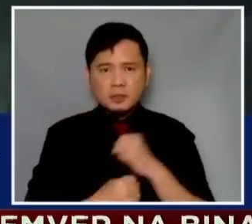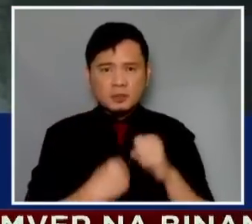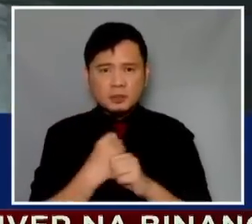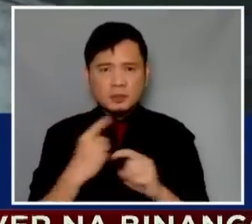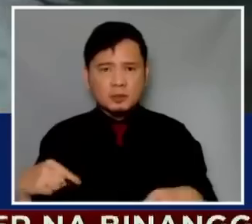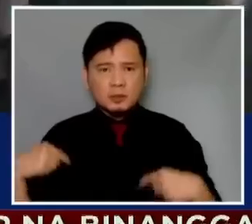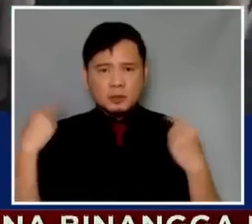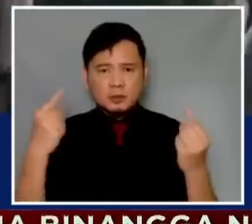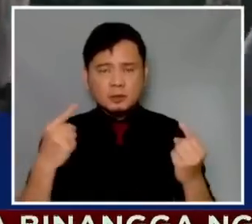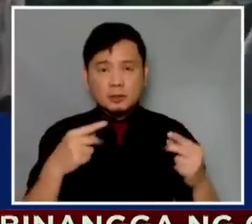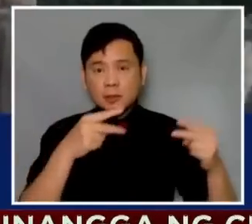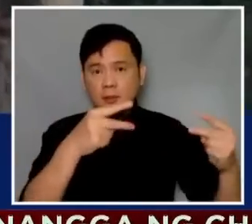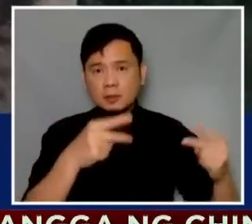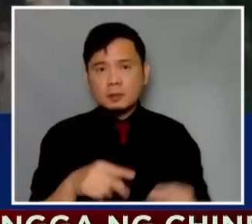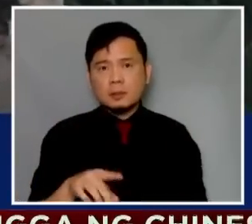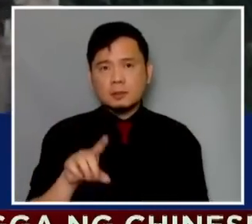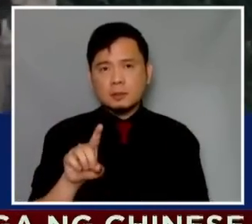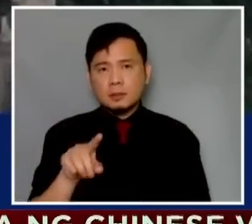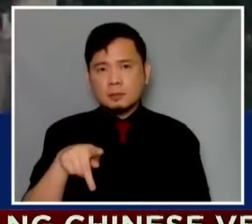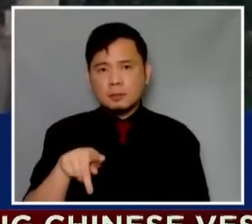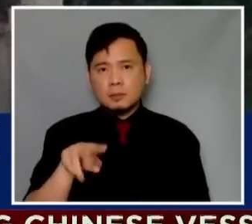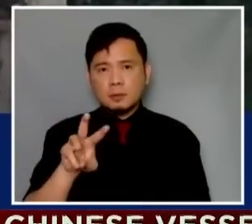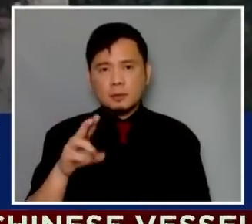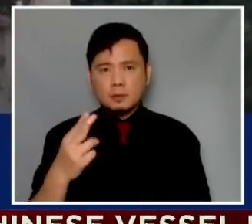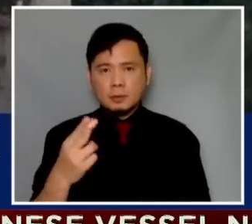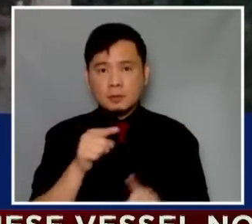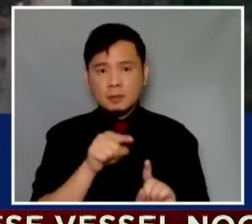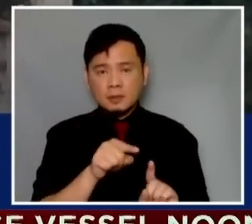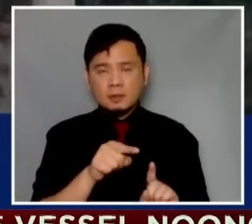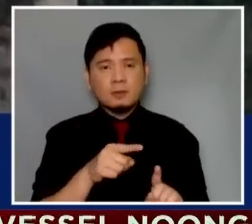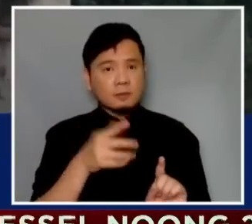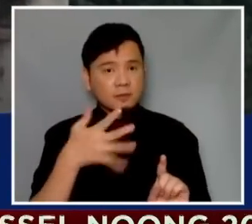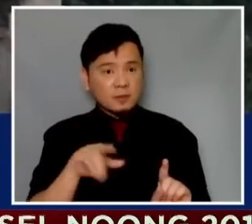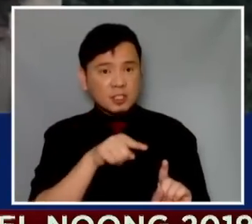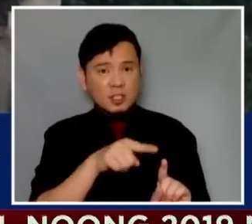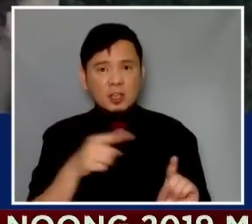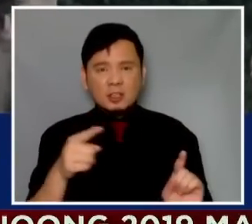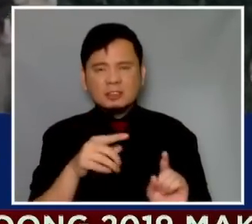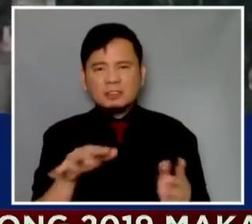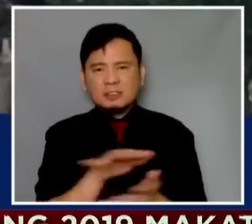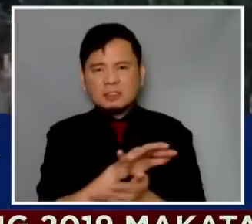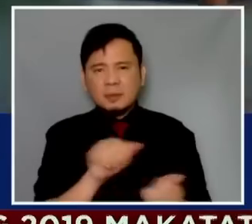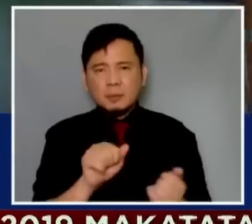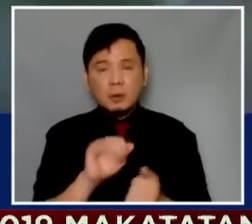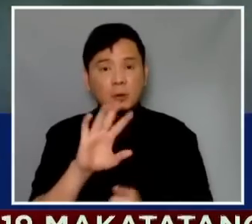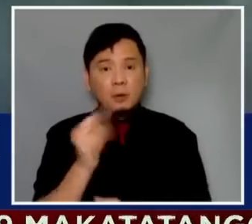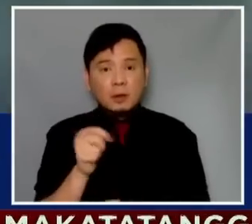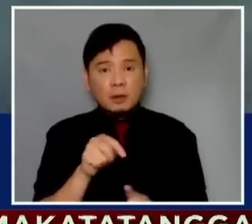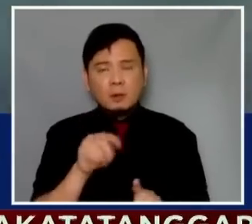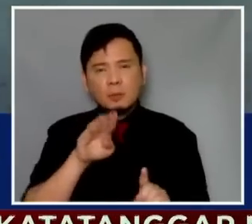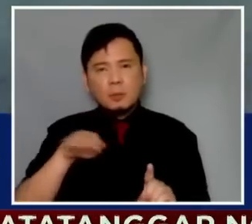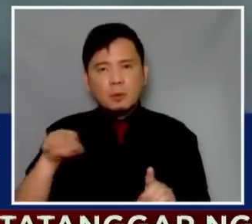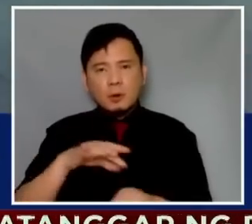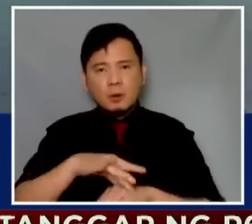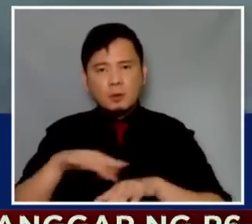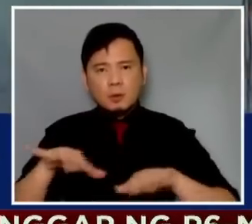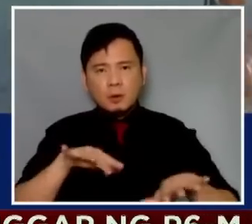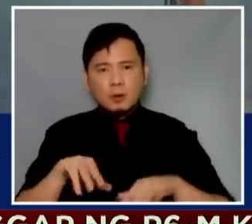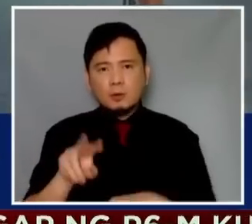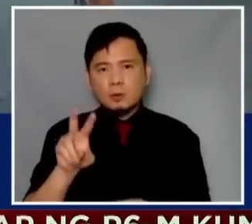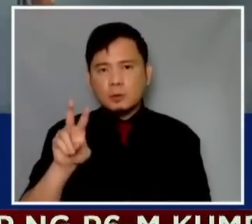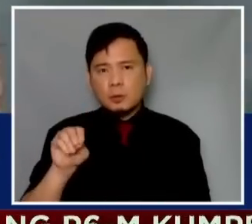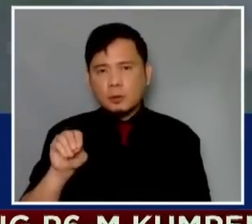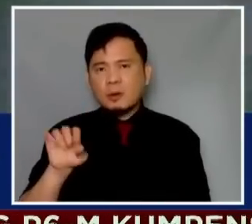ng DPWH, napinsala ang tulay noong Bohol Quake noong 2013. 2018 naman